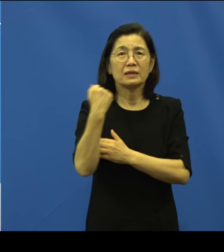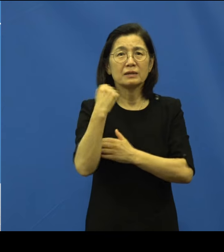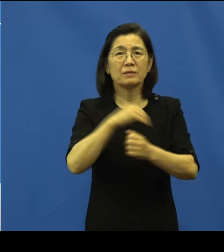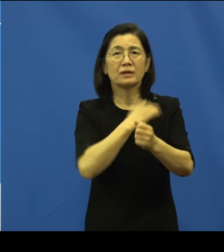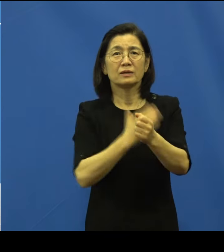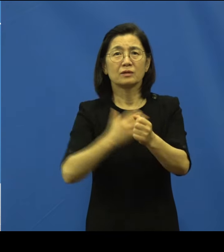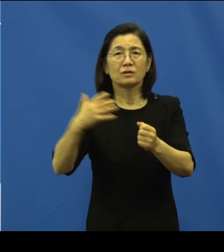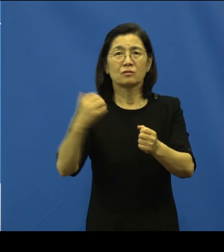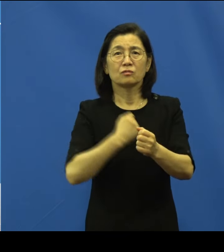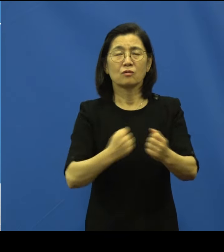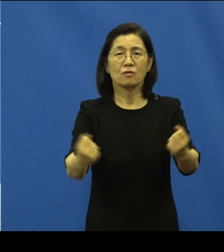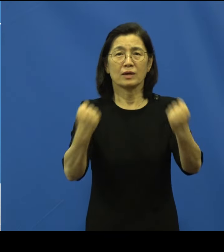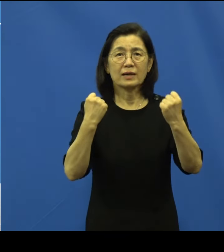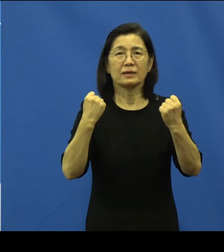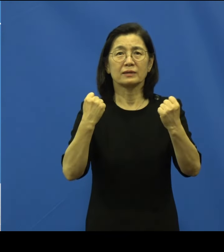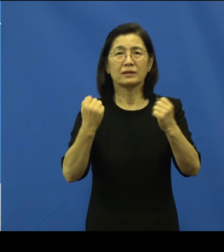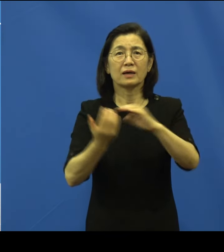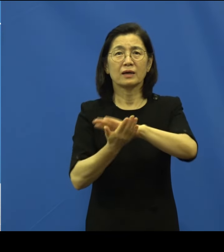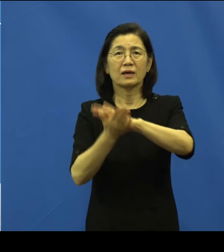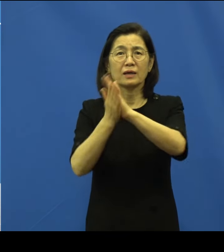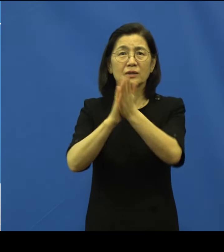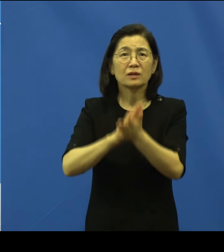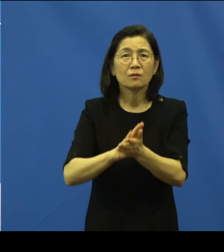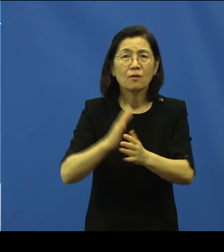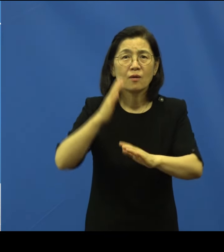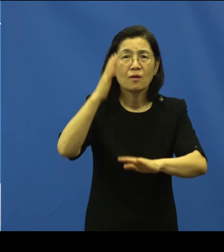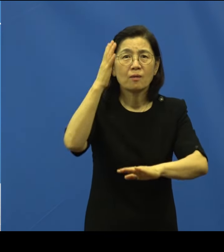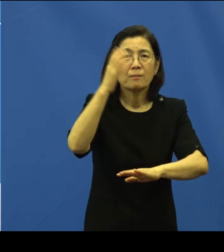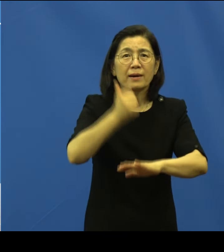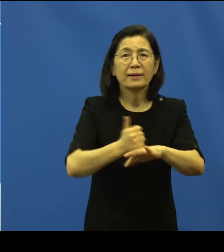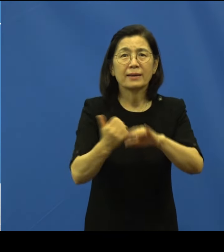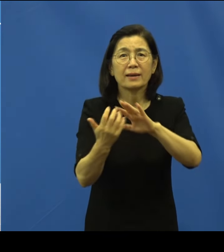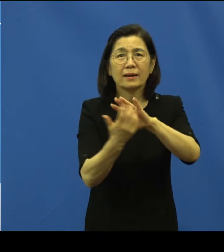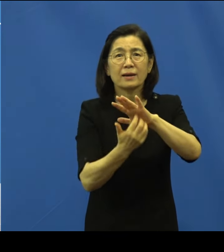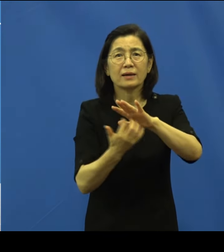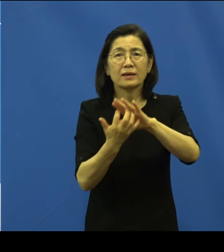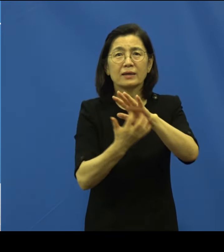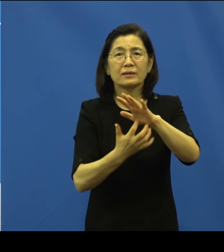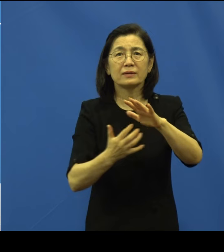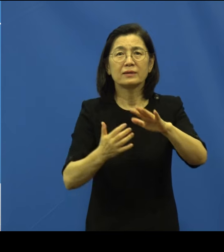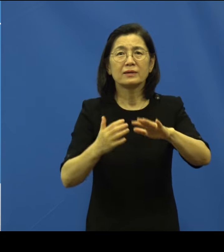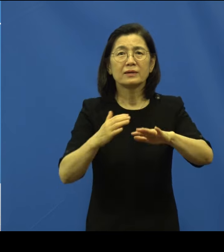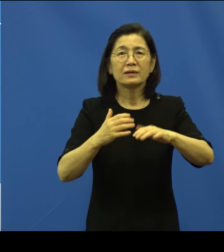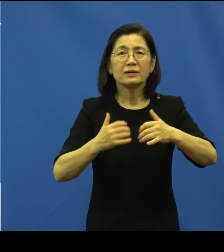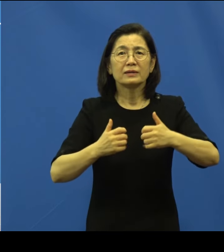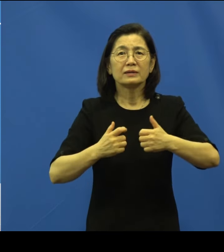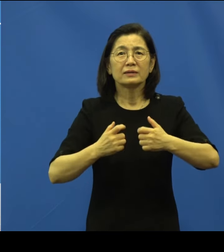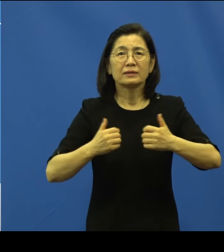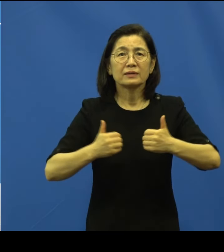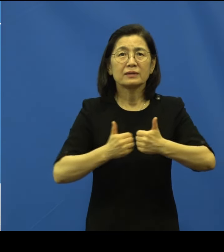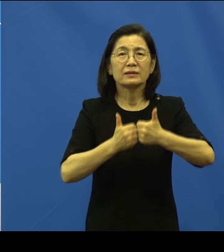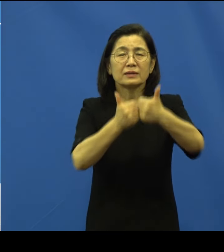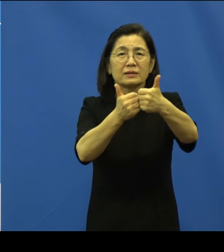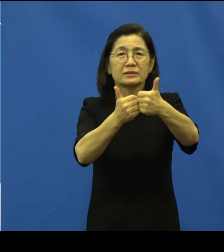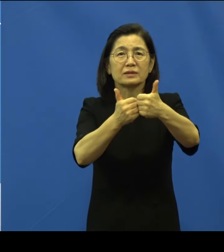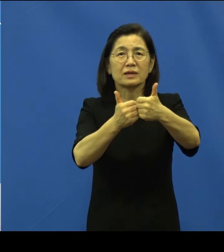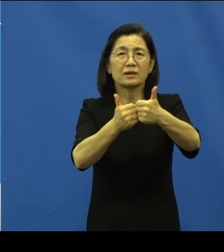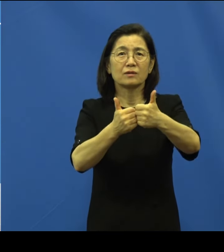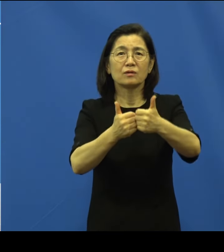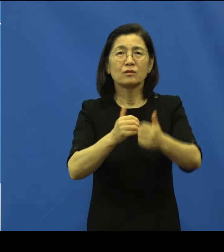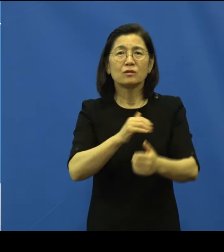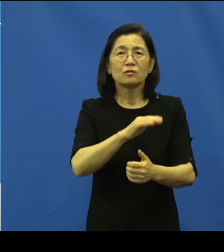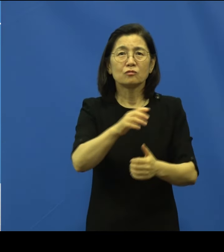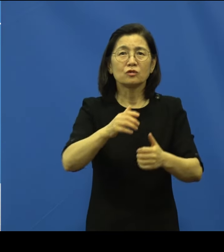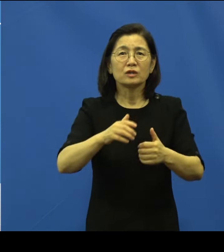강건하여지고 마귀의 관계를 능히 대적하기 위하여 하나님의 전신갑주를 입으라. 우리의 씨름은 혈과 육을 상대하는 것이